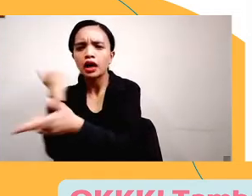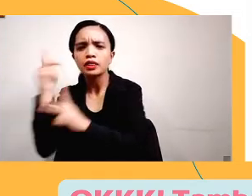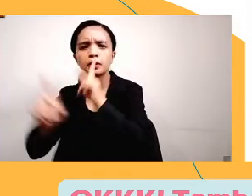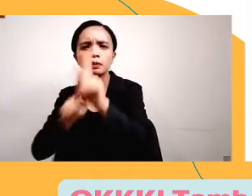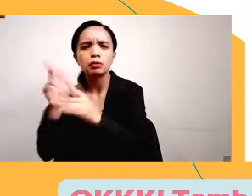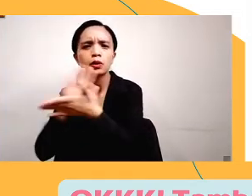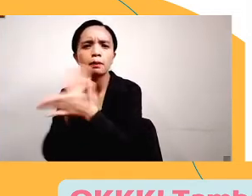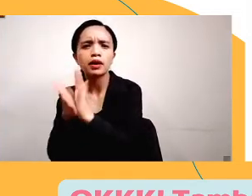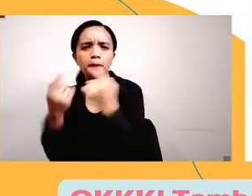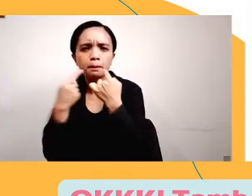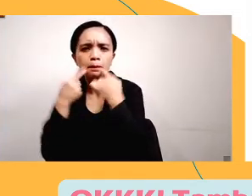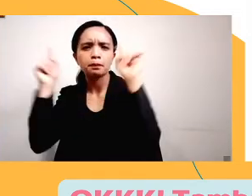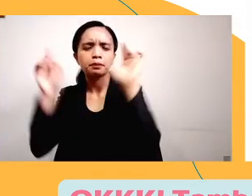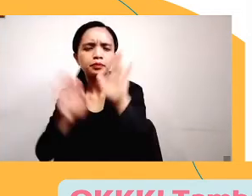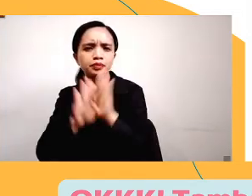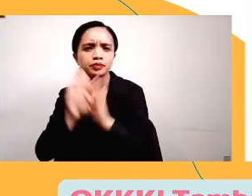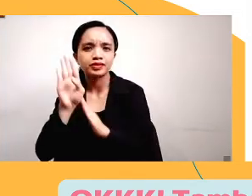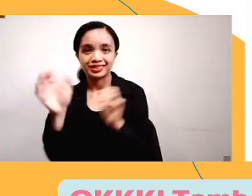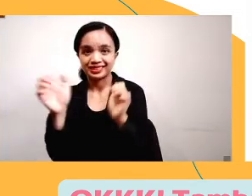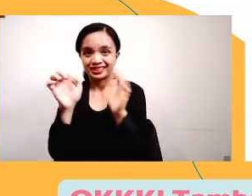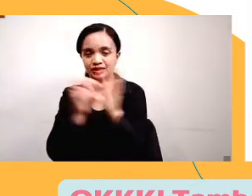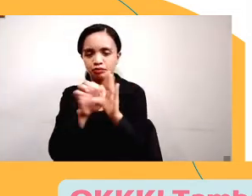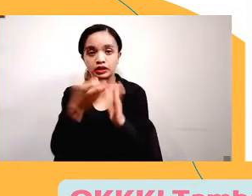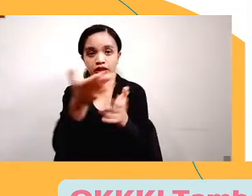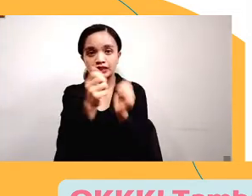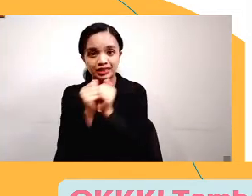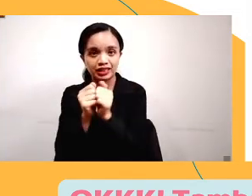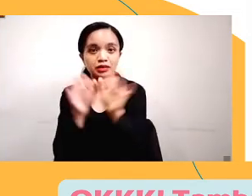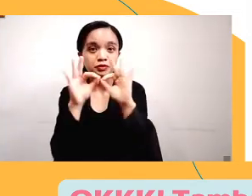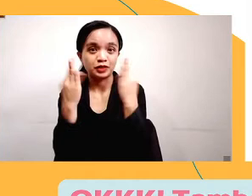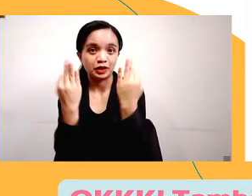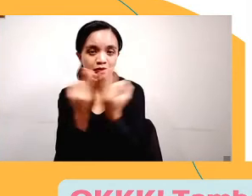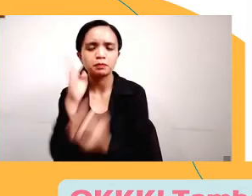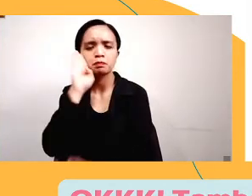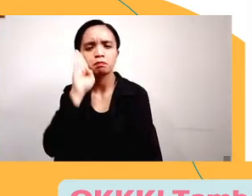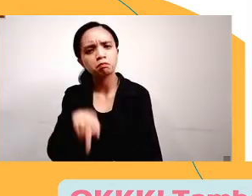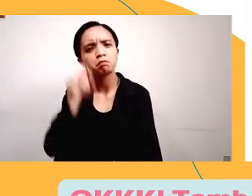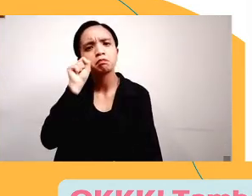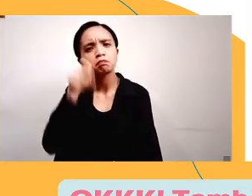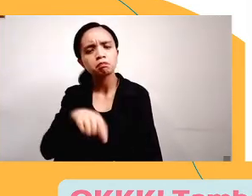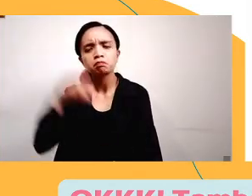bahay, yung mga kapwa mo sa bahay, mga patid, magulang, no, pinsan,